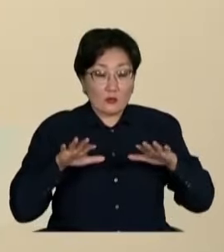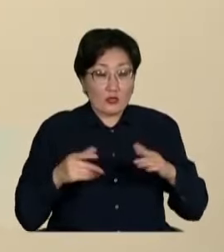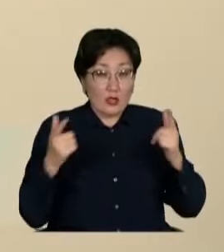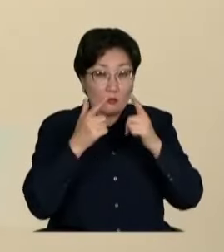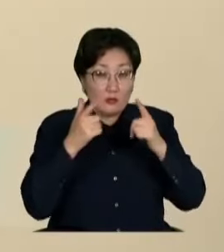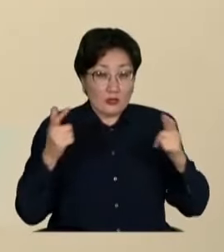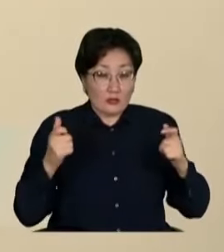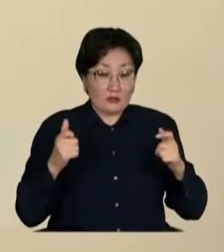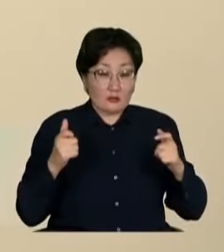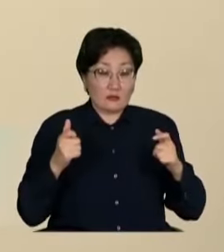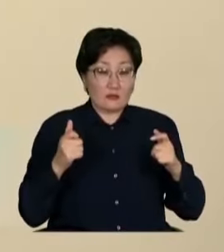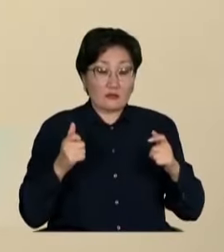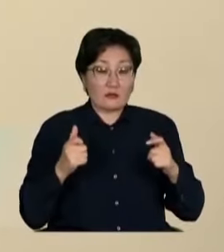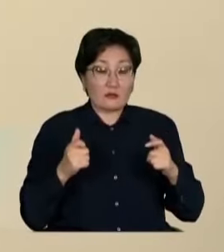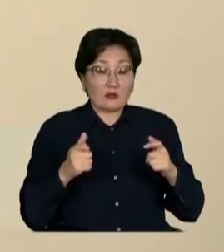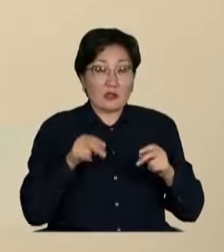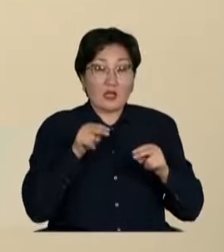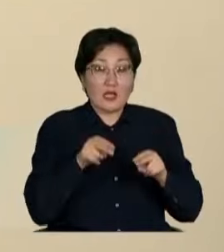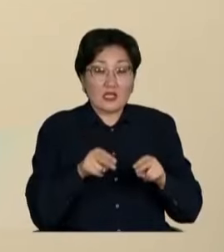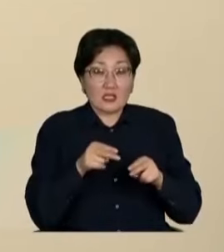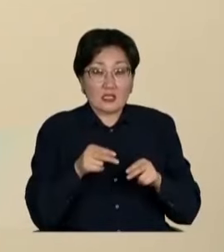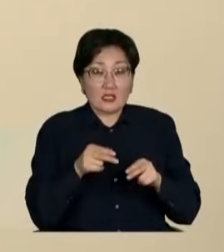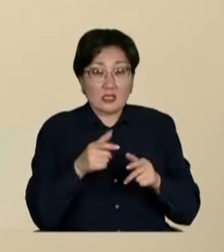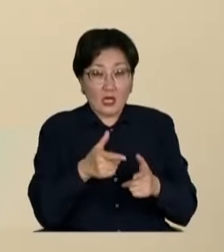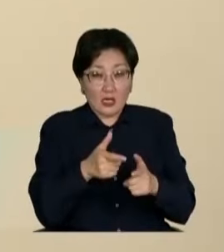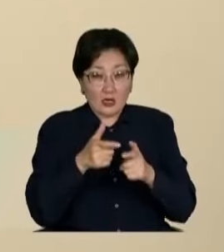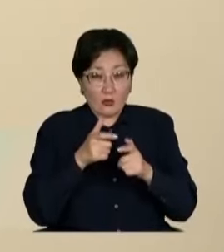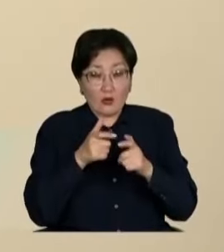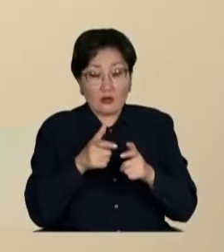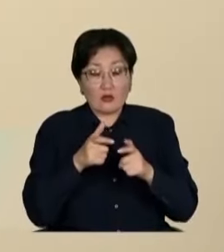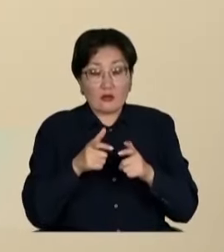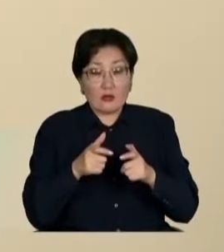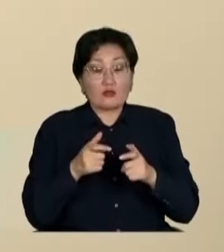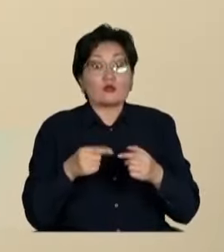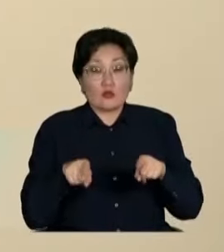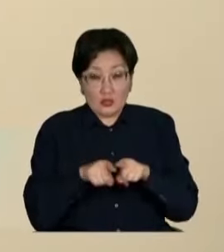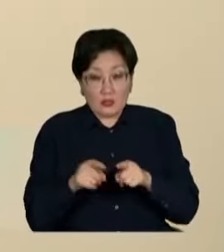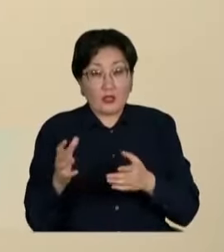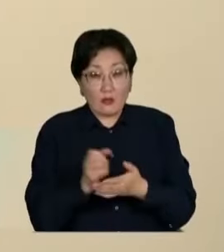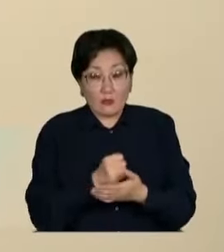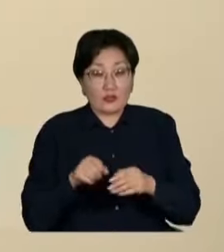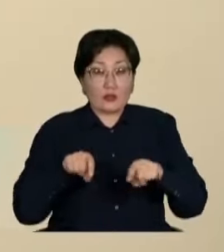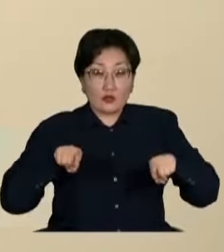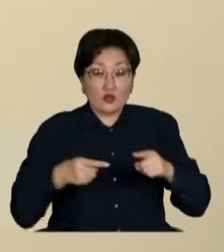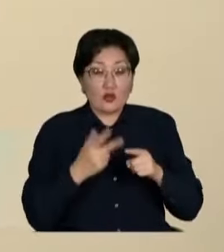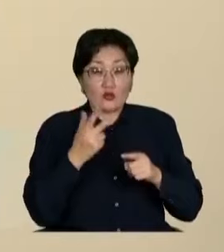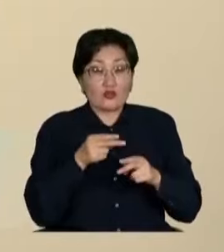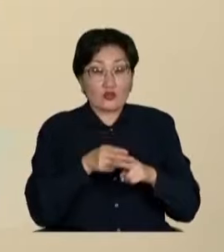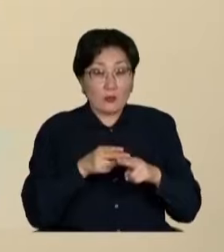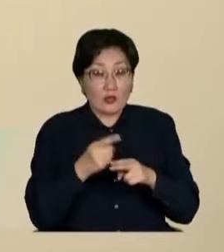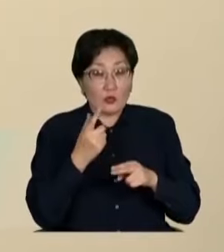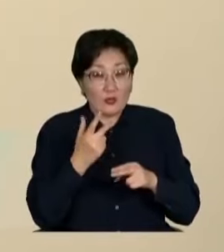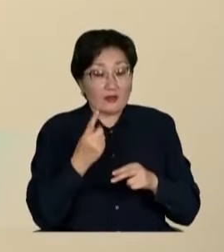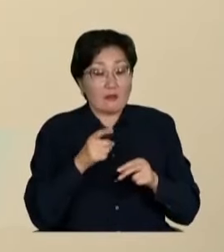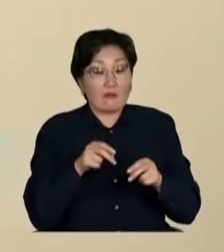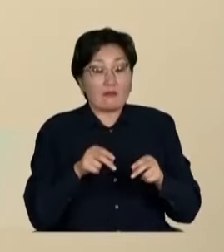болды. Қару болған мылтық тапанша болды алынды. 3 пышақ, 1 мылтық.